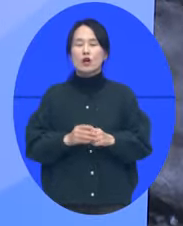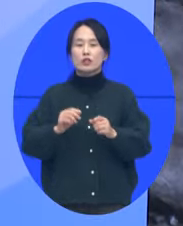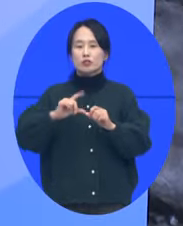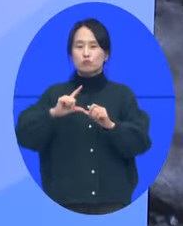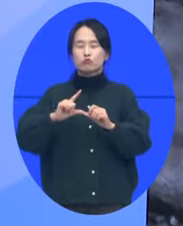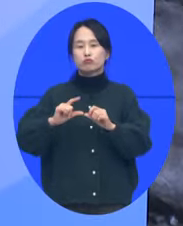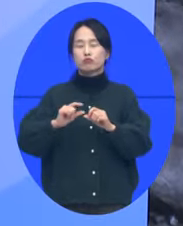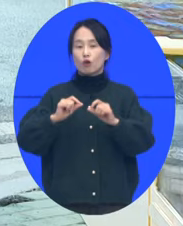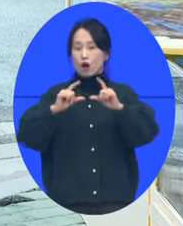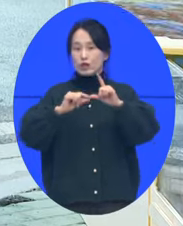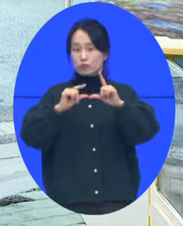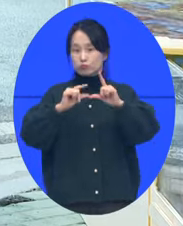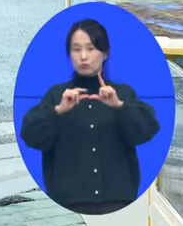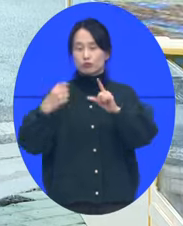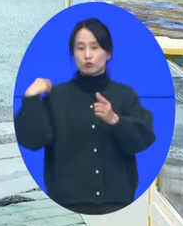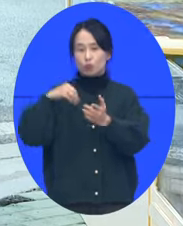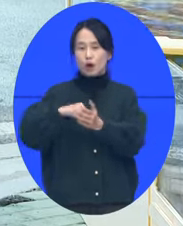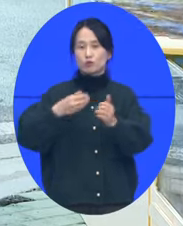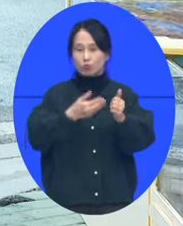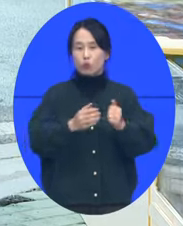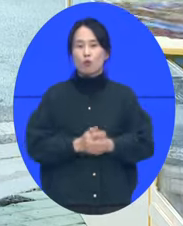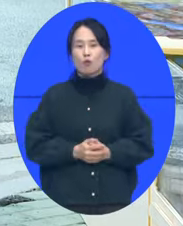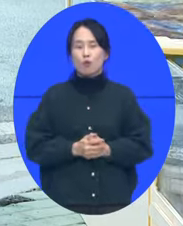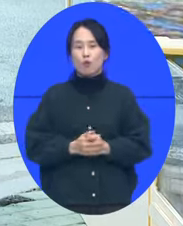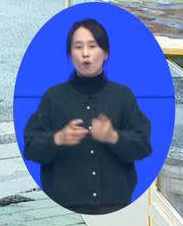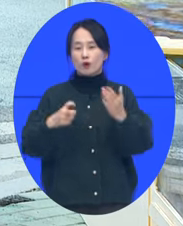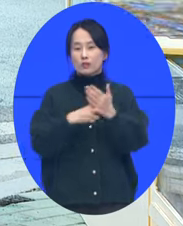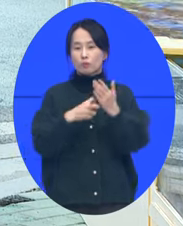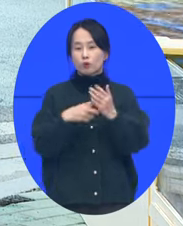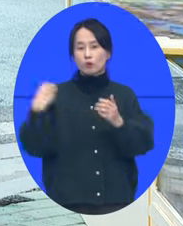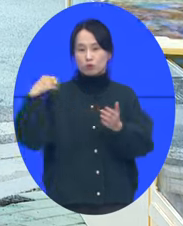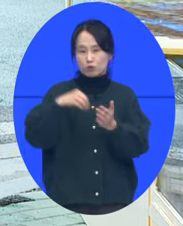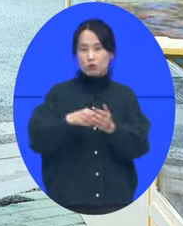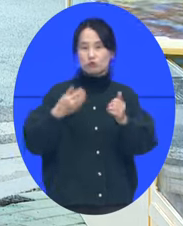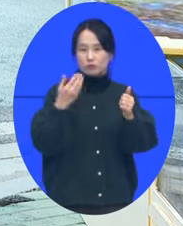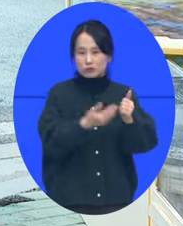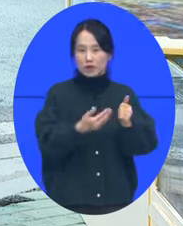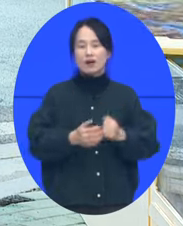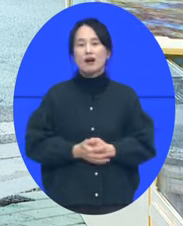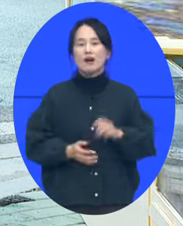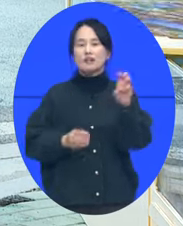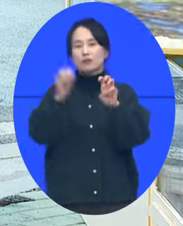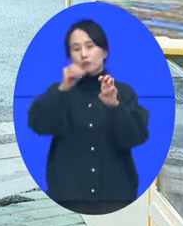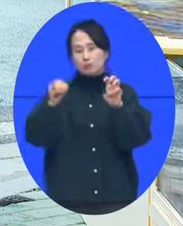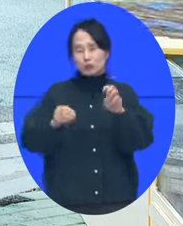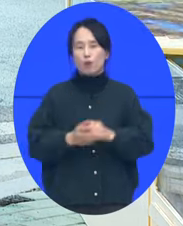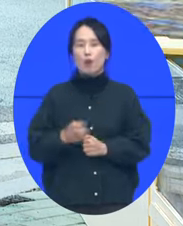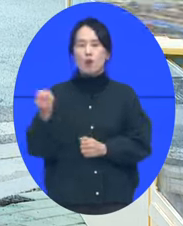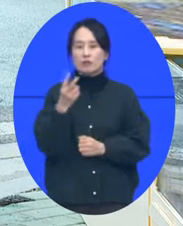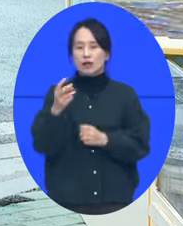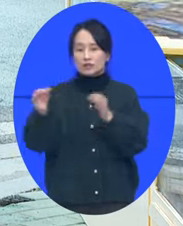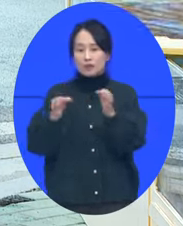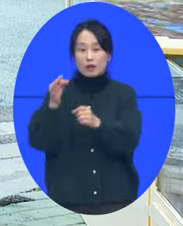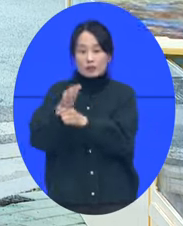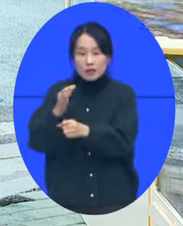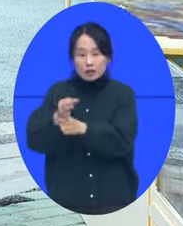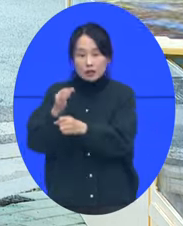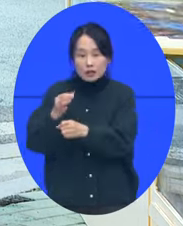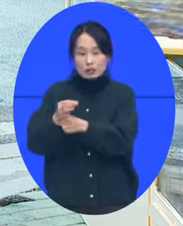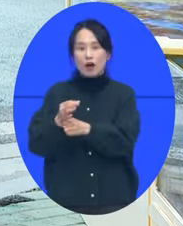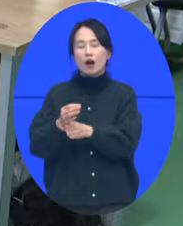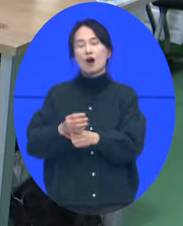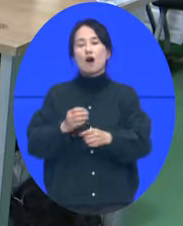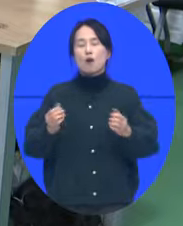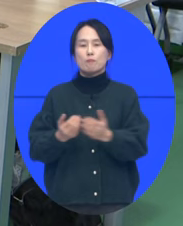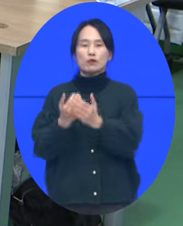환급해줍니다. 최대 30%를 온누리 상품권으로 돌려주는데 이를 시장에서 다시 사용하는 경우가 많아 시장 활성화에도 큰 도움이